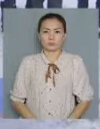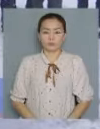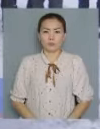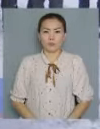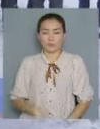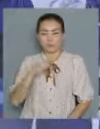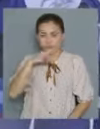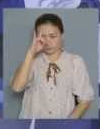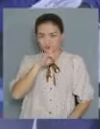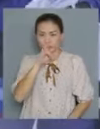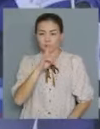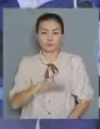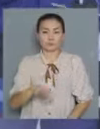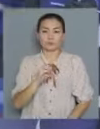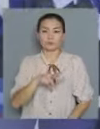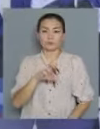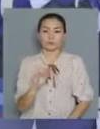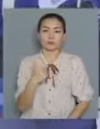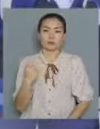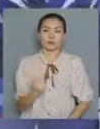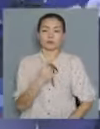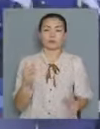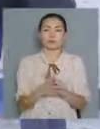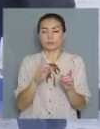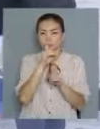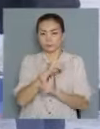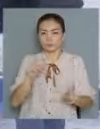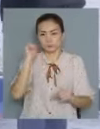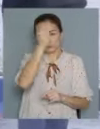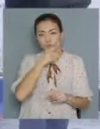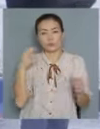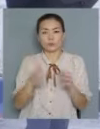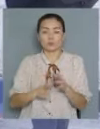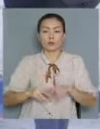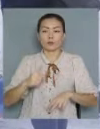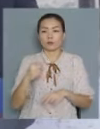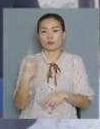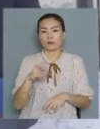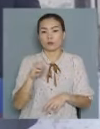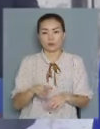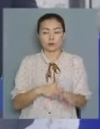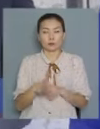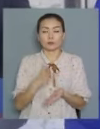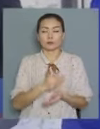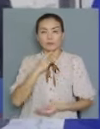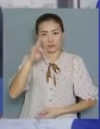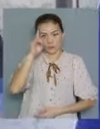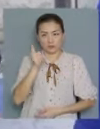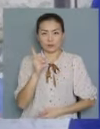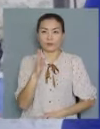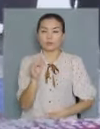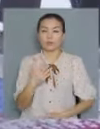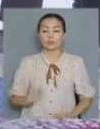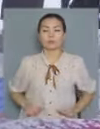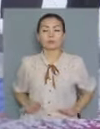Быйыл Қазақ мұнайының қара шаңырағы Ембімұнайгаз акционерлік қоғамына ерекше жыл, өйткені компанияның құрылғанына 100 жыл толып отыр. Қазақстанда бір ғасырдай уақыт